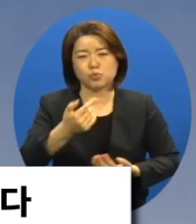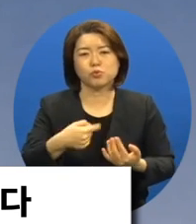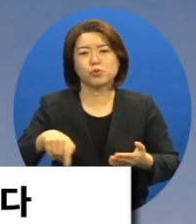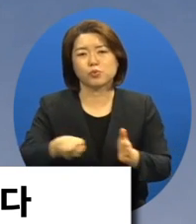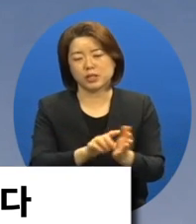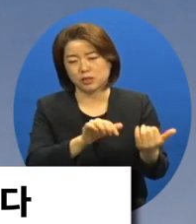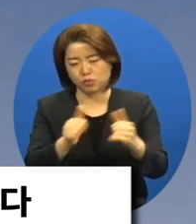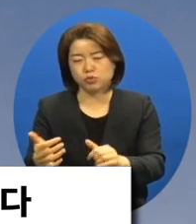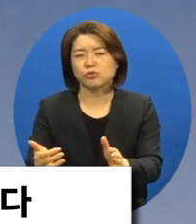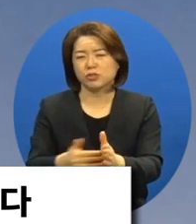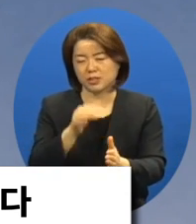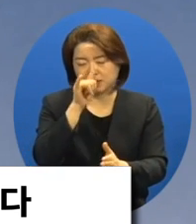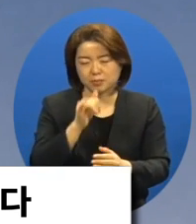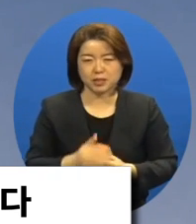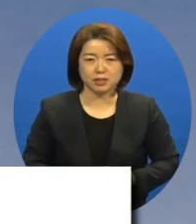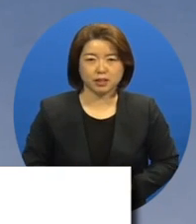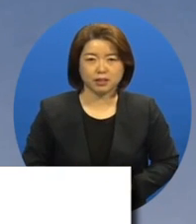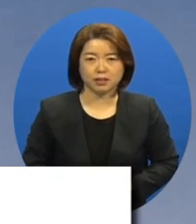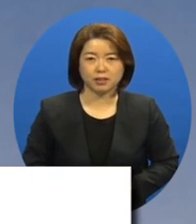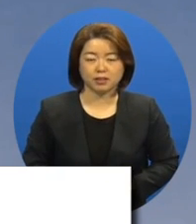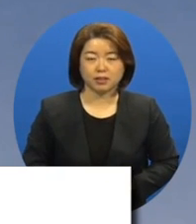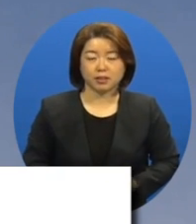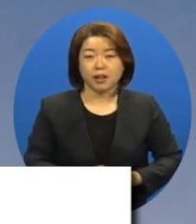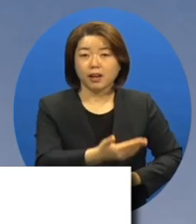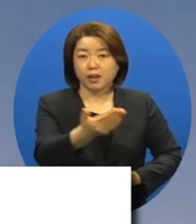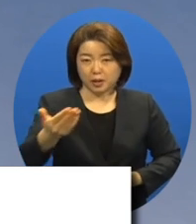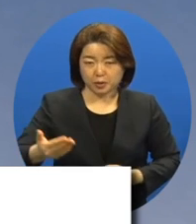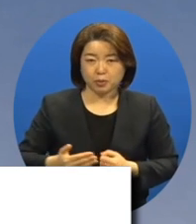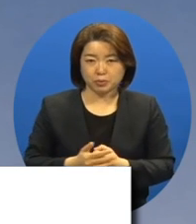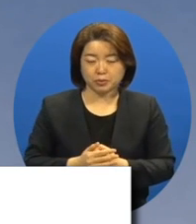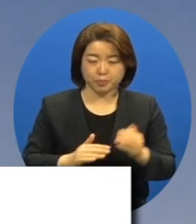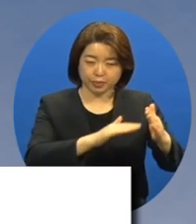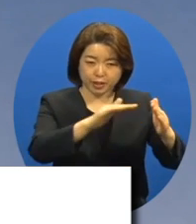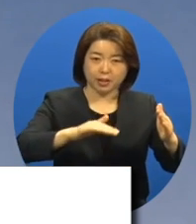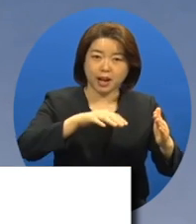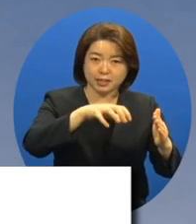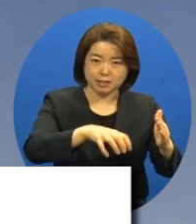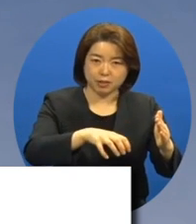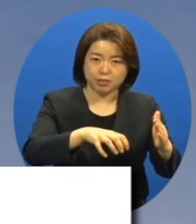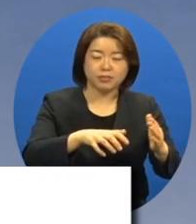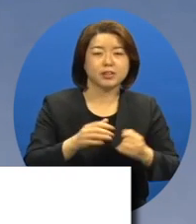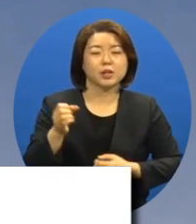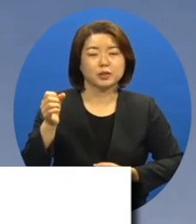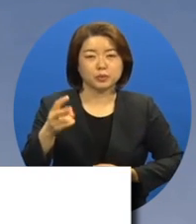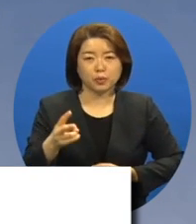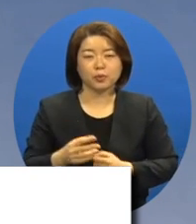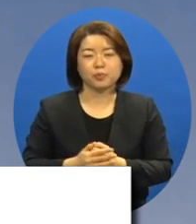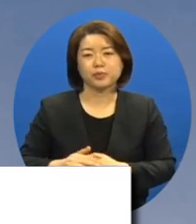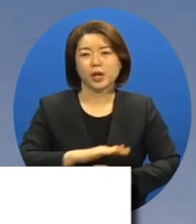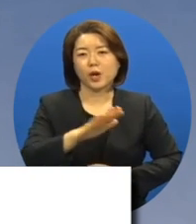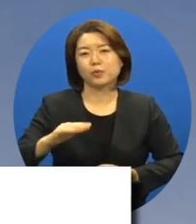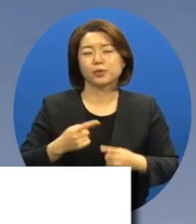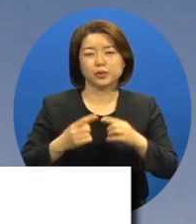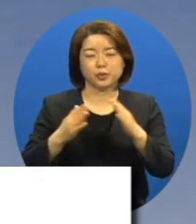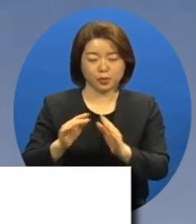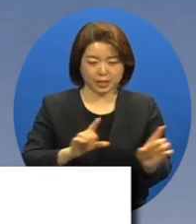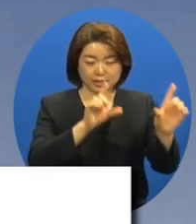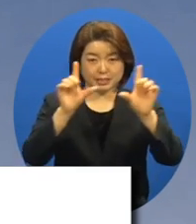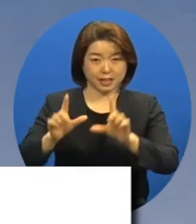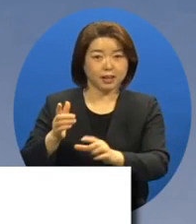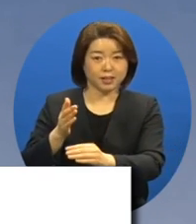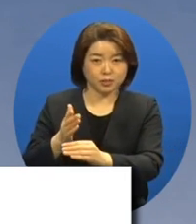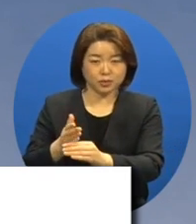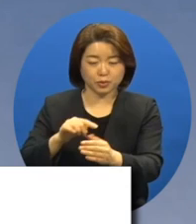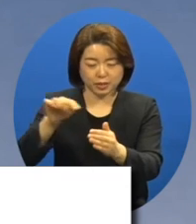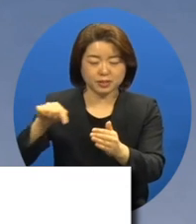것입니다 여러분 여러분의 가정과 또 우리 교회 생활 중에